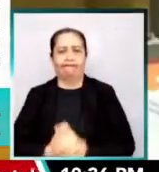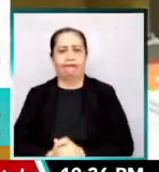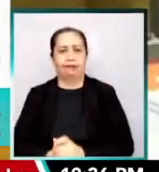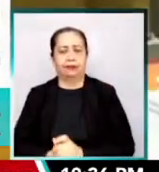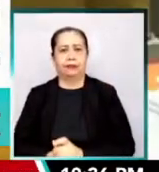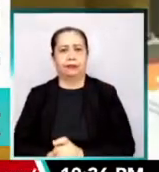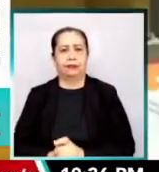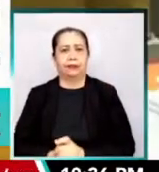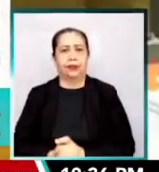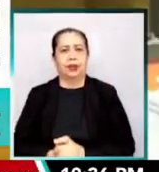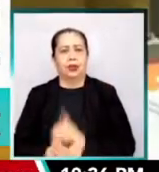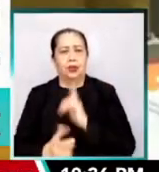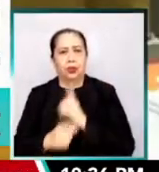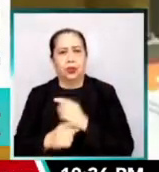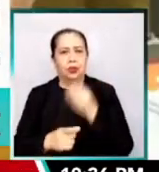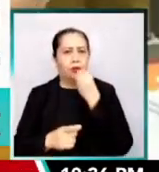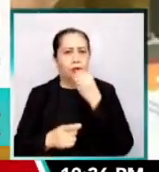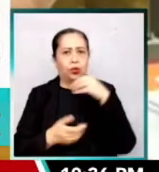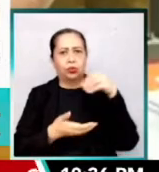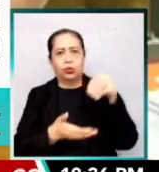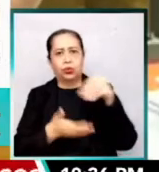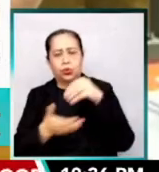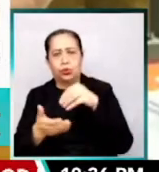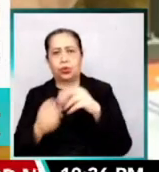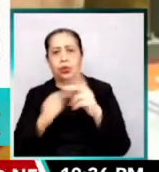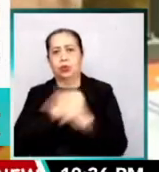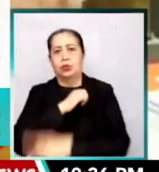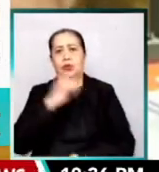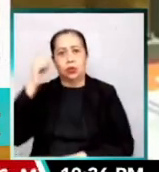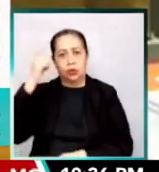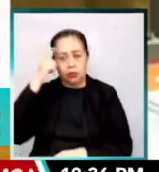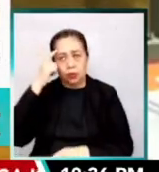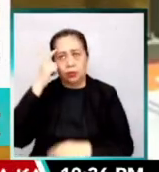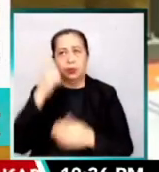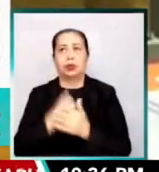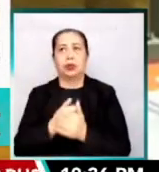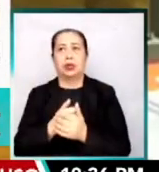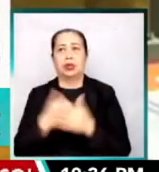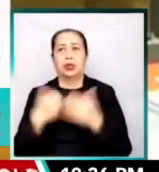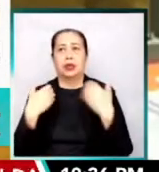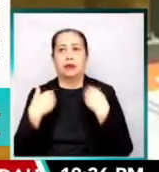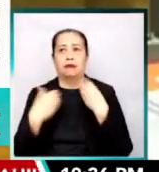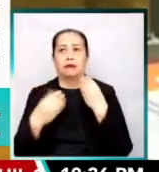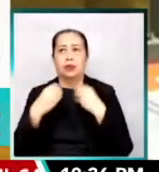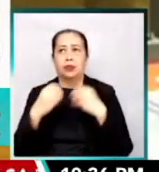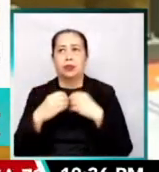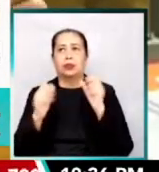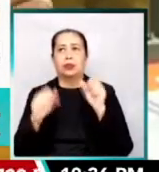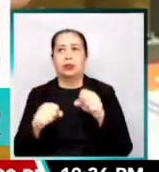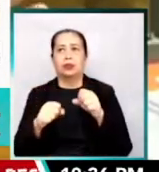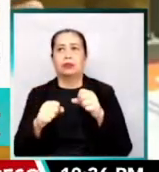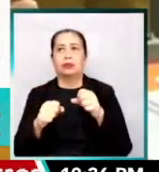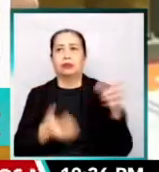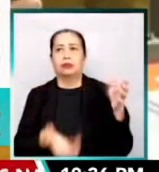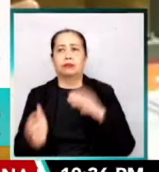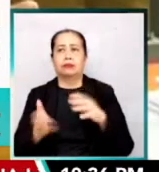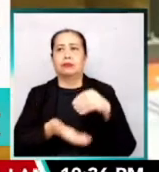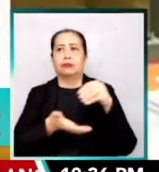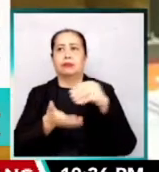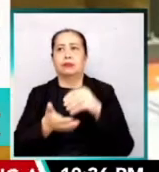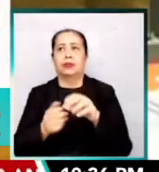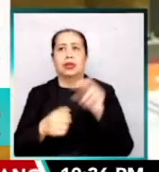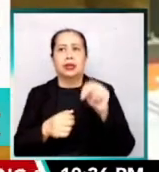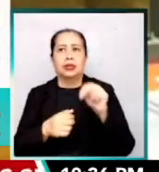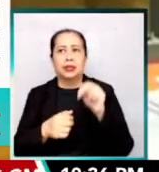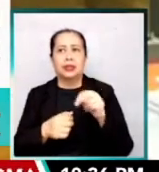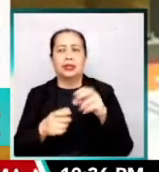dili food packs, the provincial government, kinakaroon, daghang kahit food packs, ready, food supplies, ririta, wala tayo kuan. But